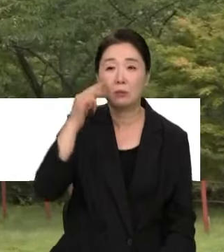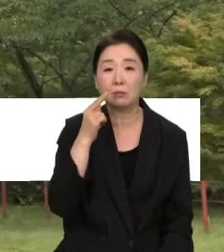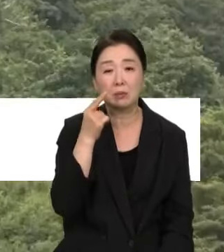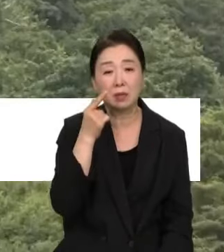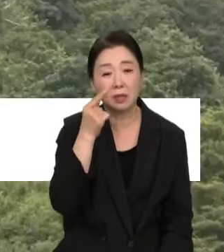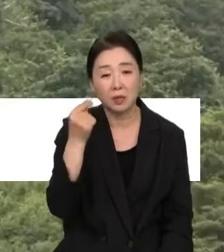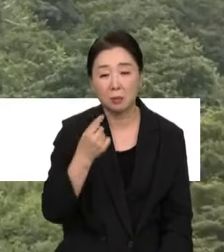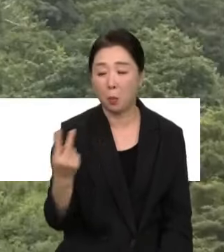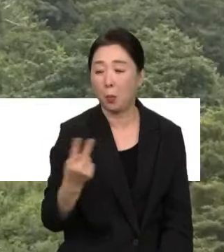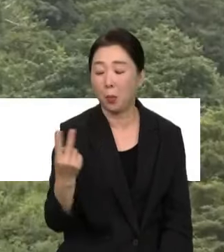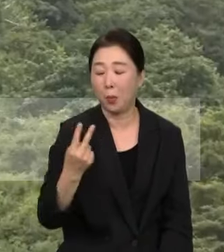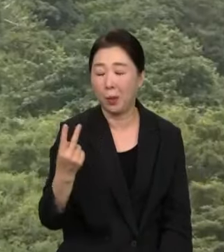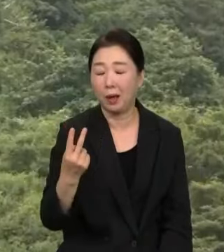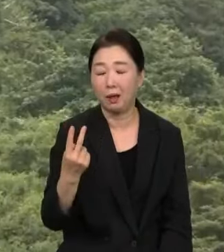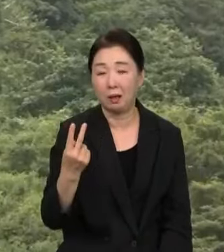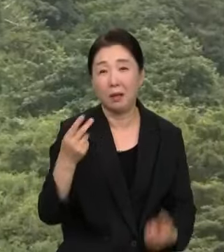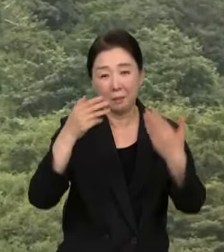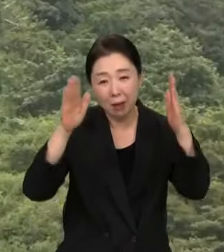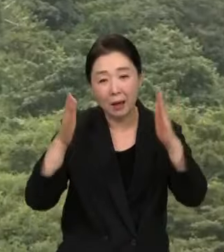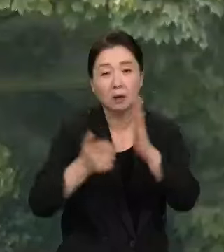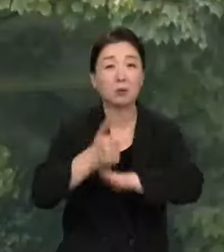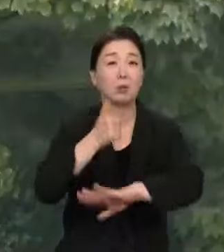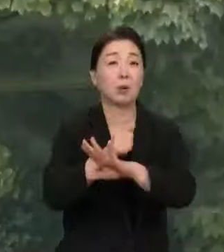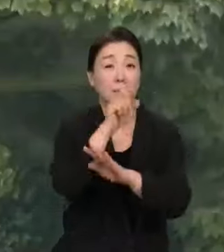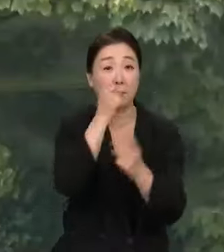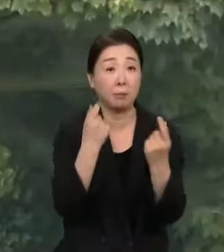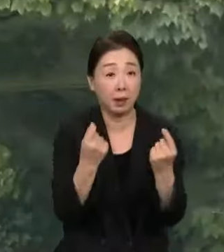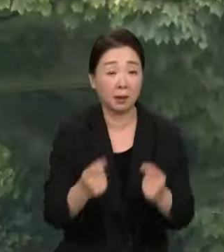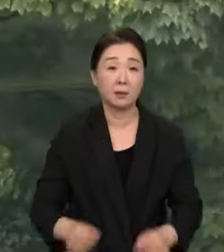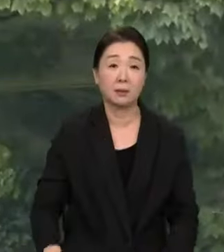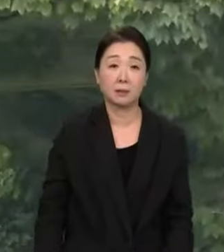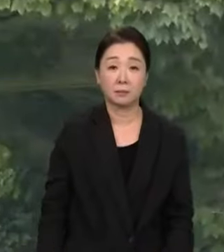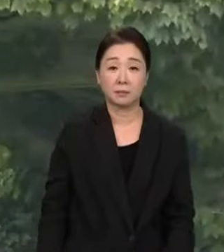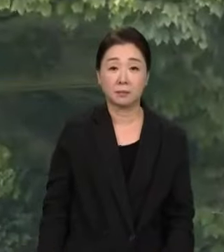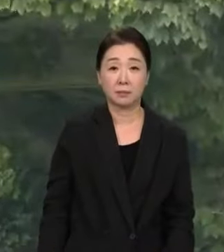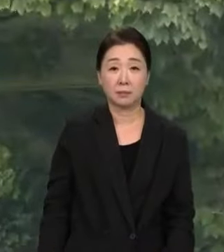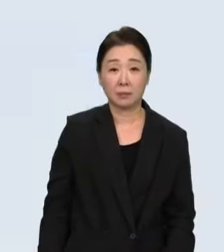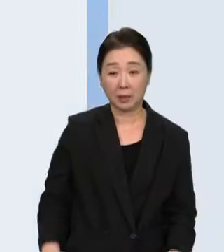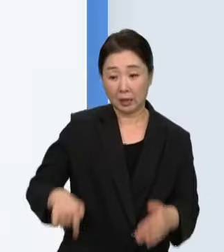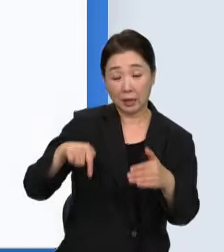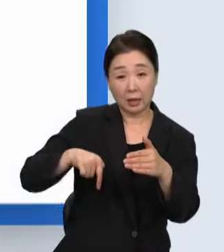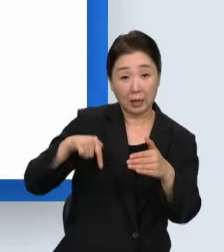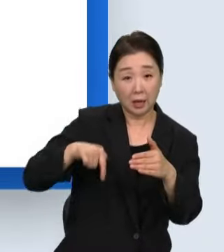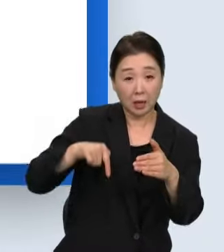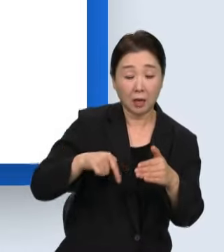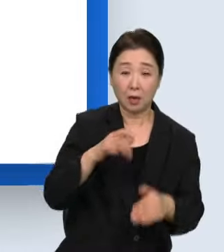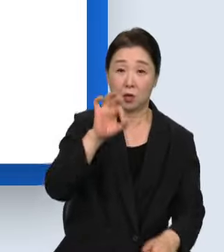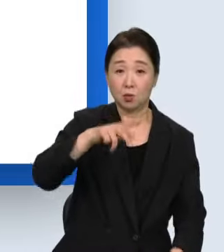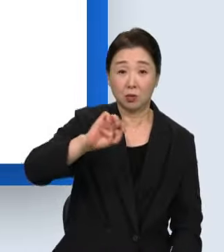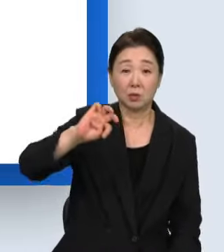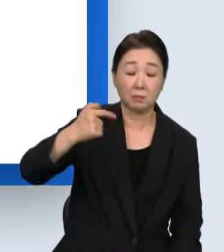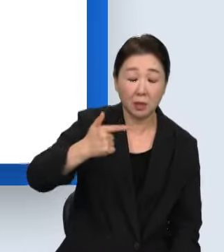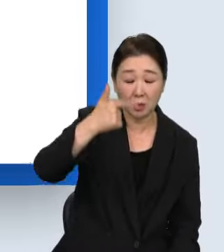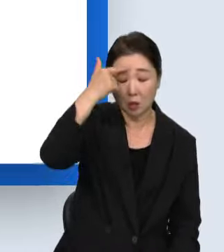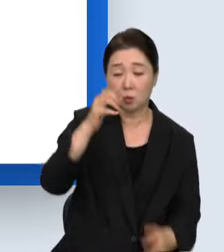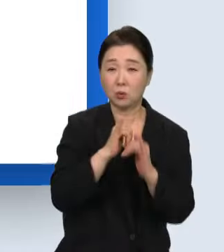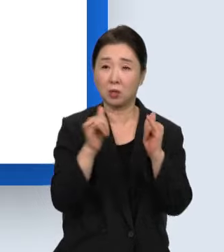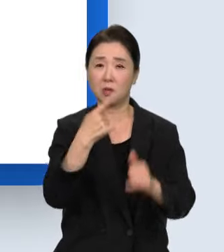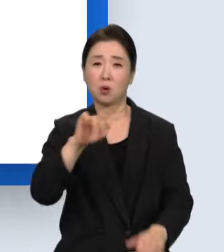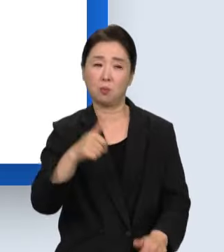결과물이라고 평가한 바 있습니다 다만 여권 내부에서도 유민선 의원 조선인 1500여명이